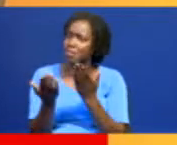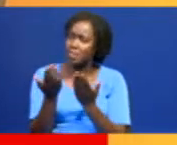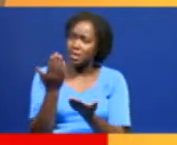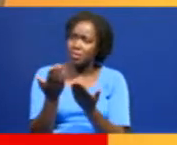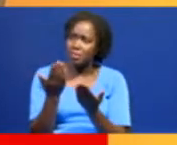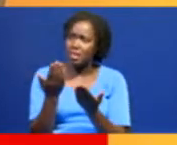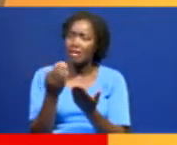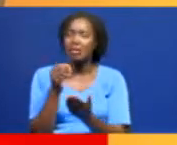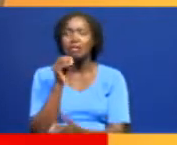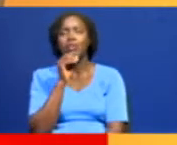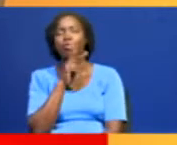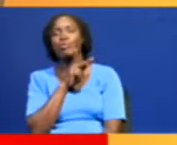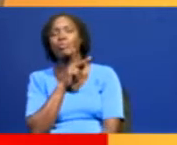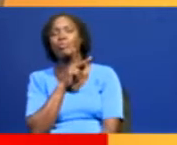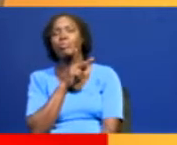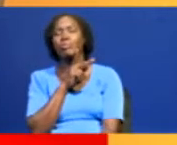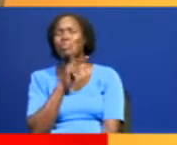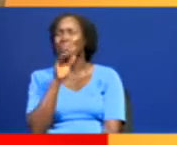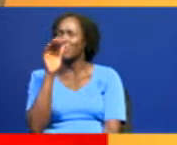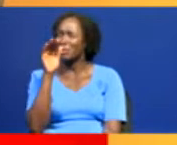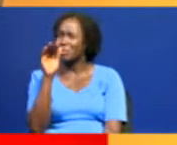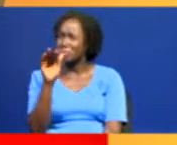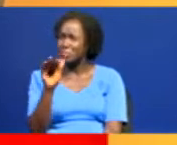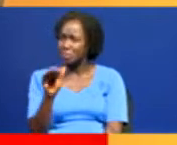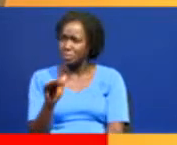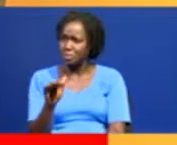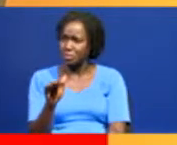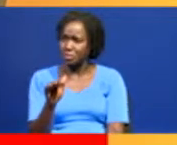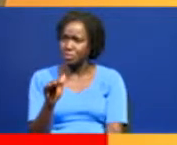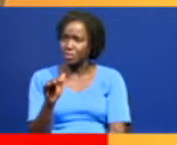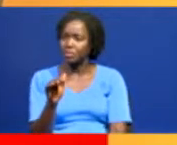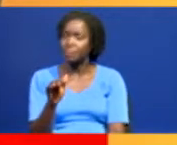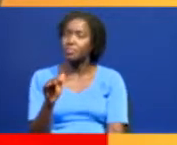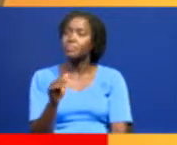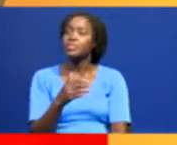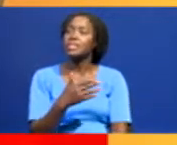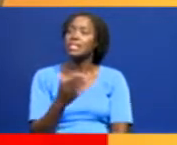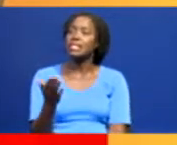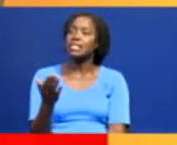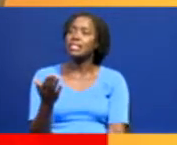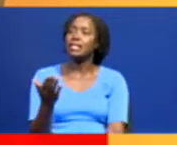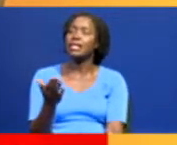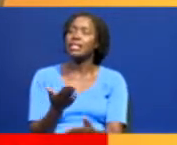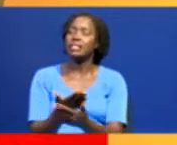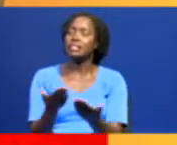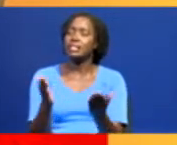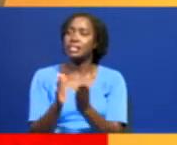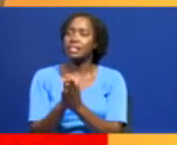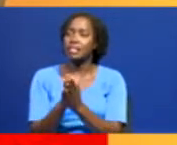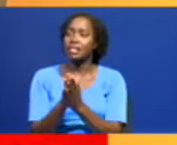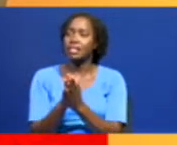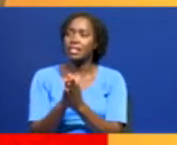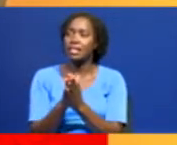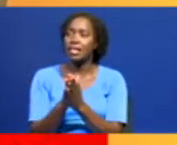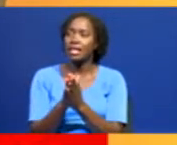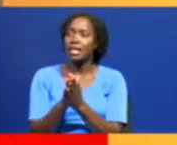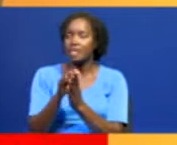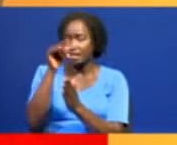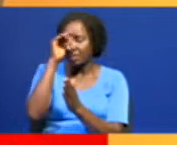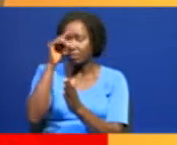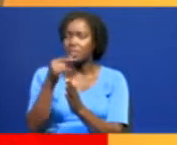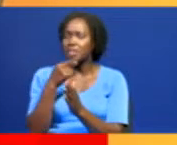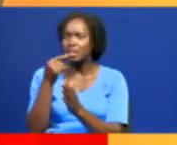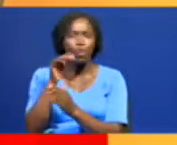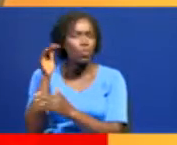hii kelele ambayo tunaiona ingeteremka kidogo. Mambo mengine ambayo ningesema hii serikali pengine ingeweza kufanya, tumemsikiza yule